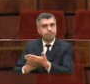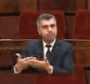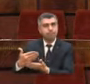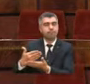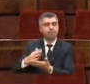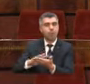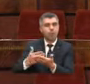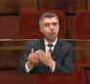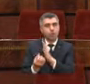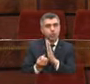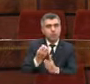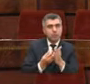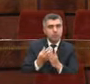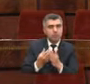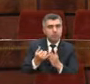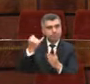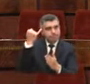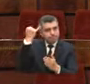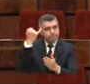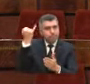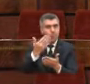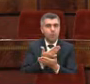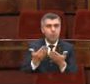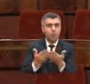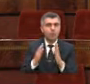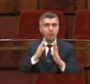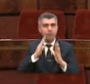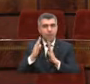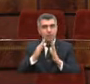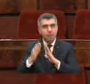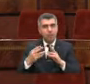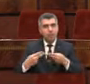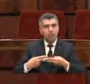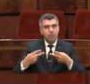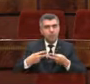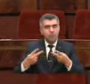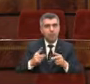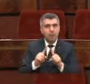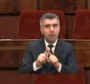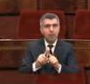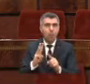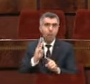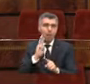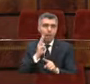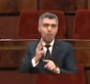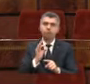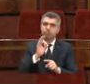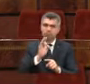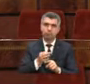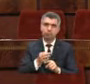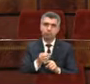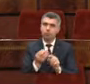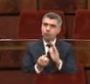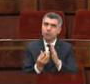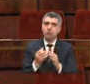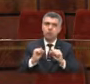الاليات التقنيه لا سيما وسائل التواصل الالكتروني والتبادل الفوري للرسائل والصور، ولكن للاسف سيد الوزير هذا التطور